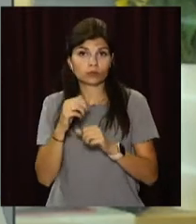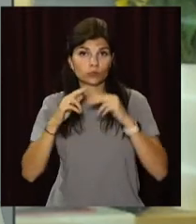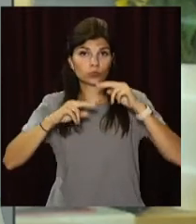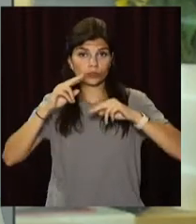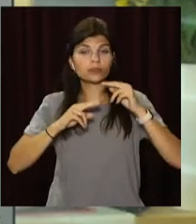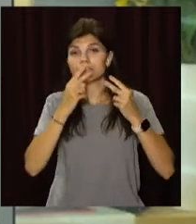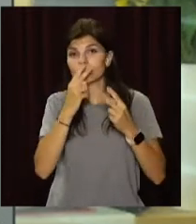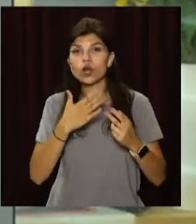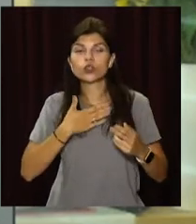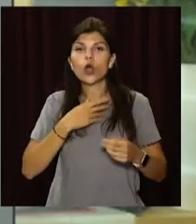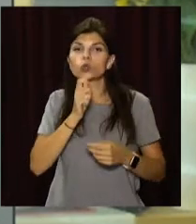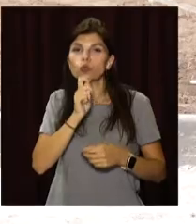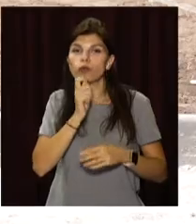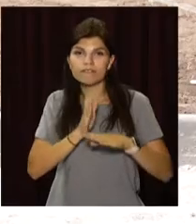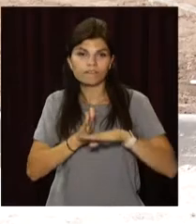наші журналісти.